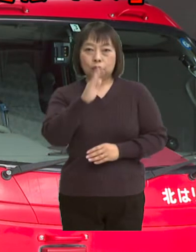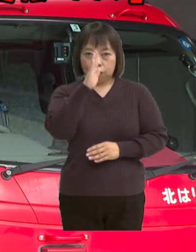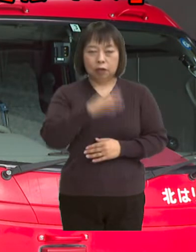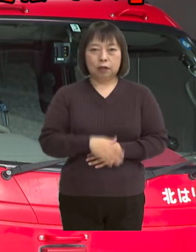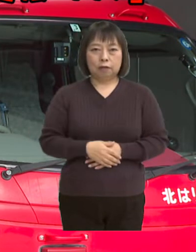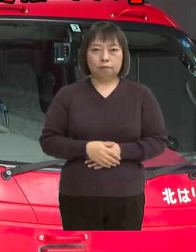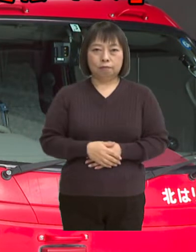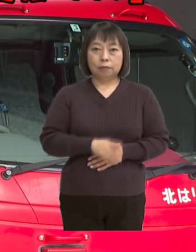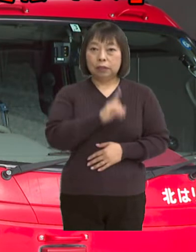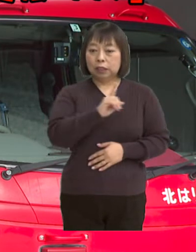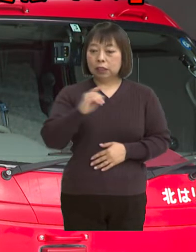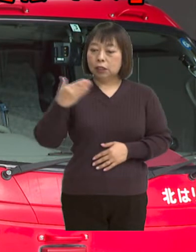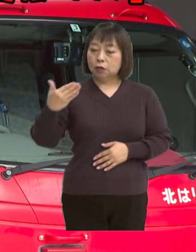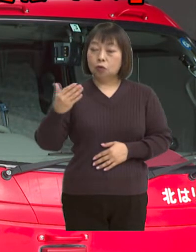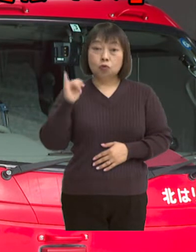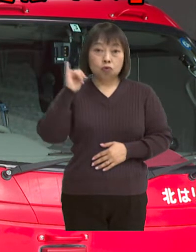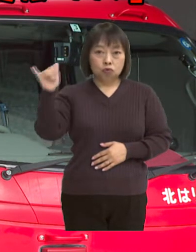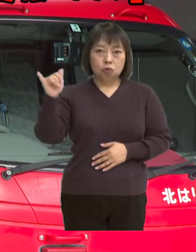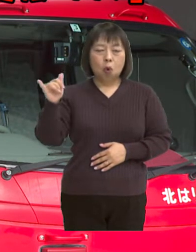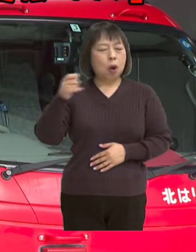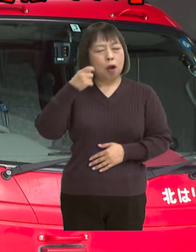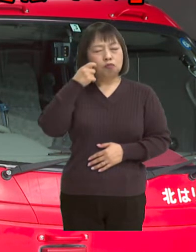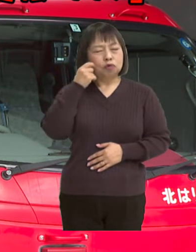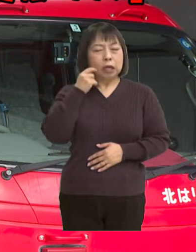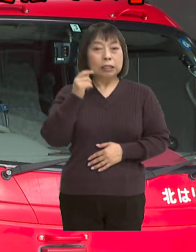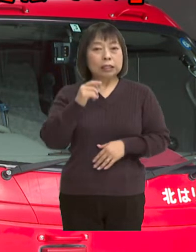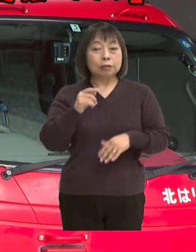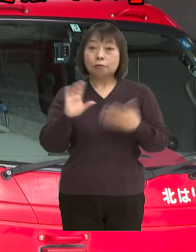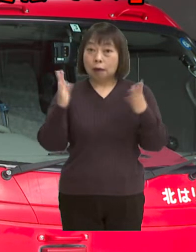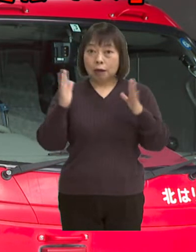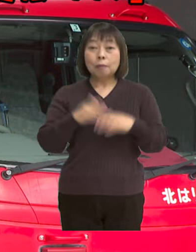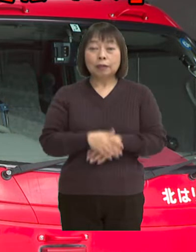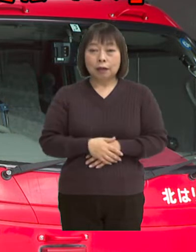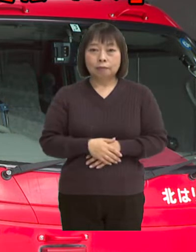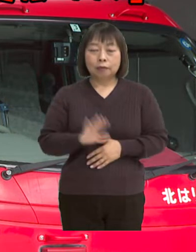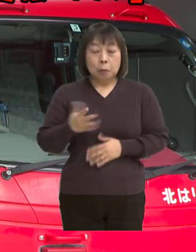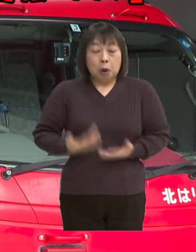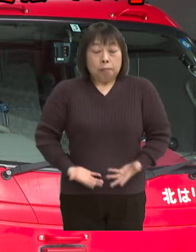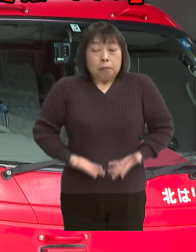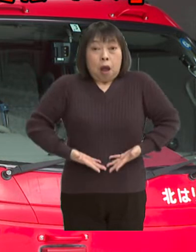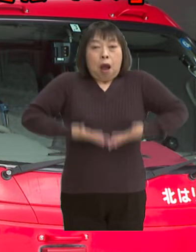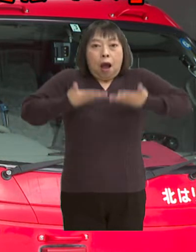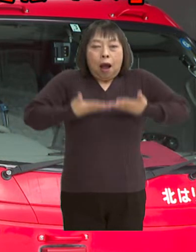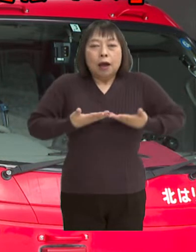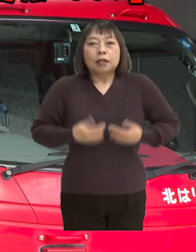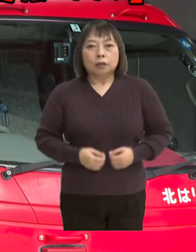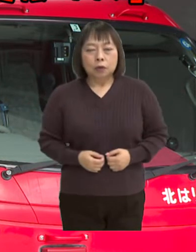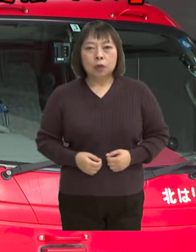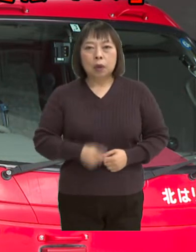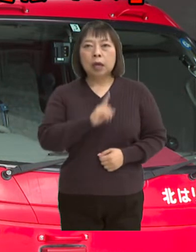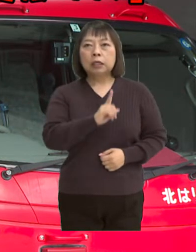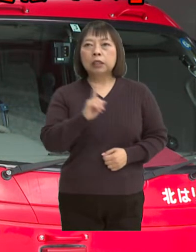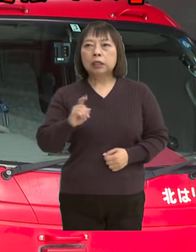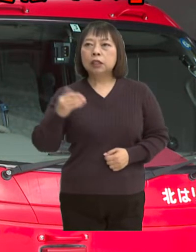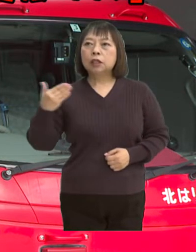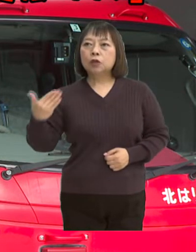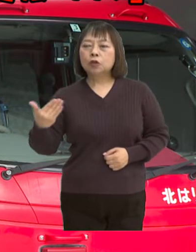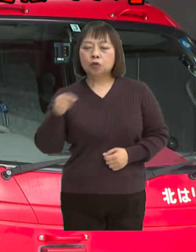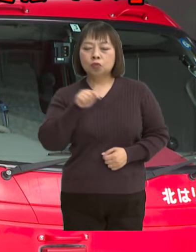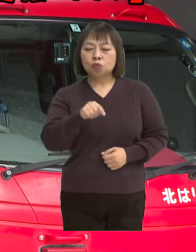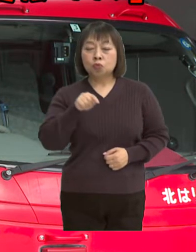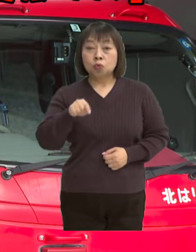119番通報は決して難しいものではありません。しかし慌てている状況では119を